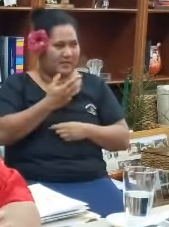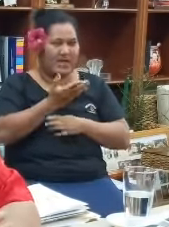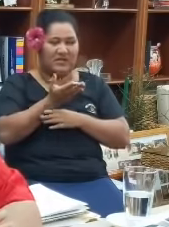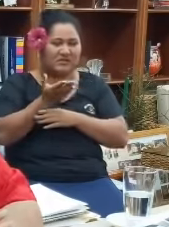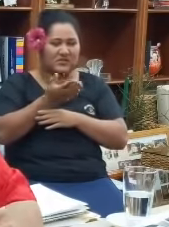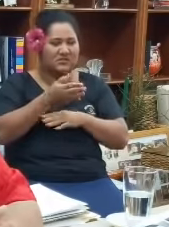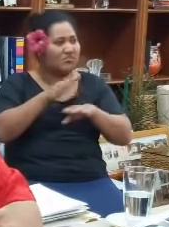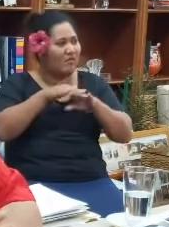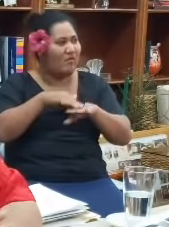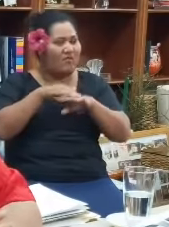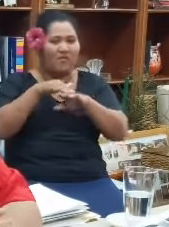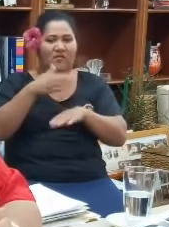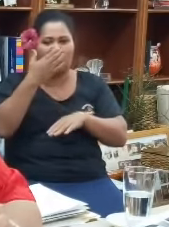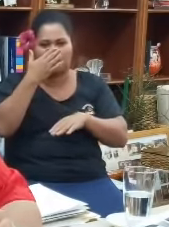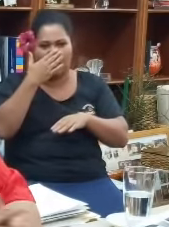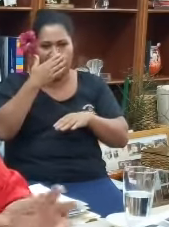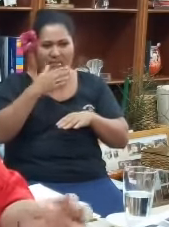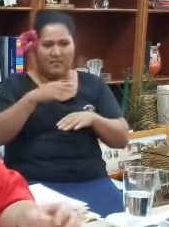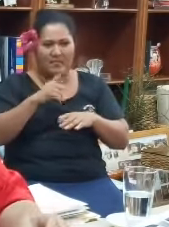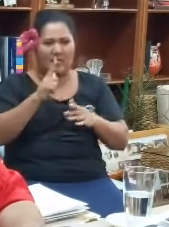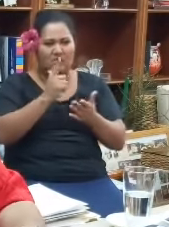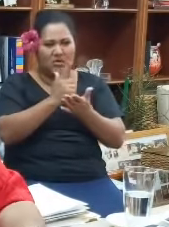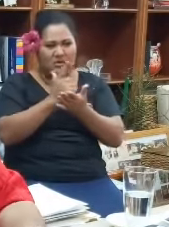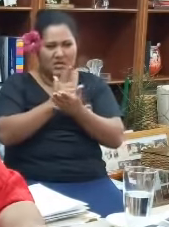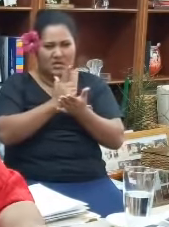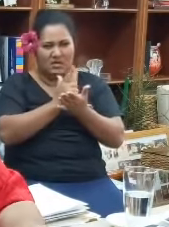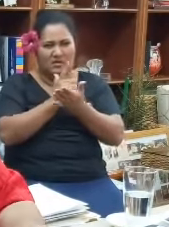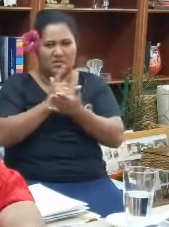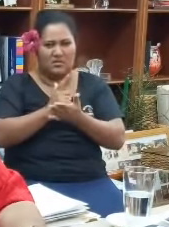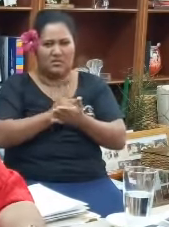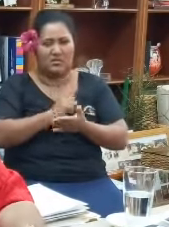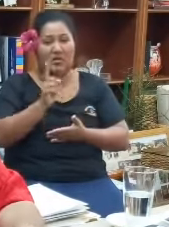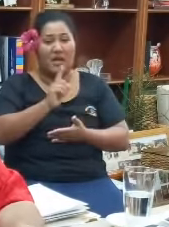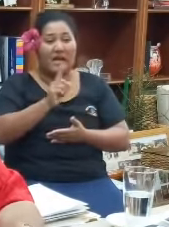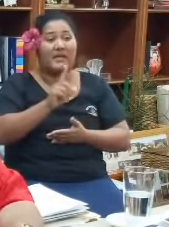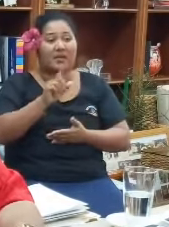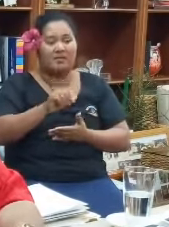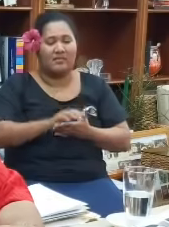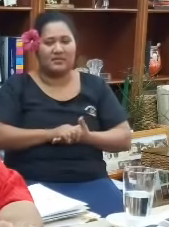Ah, mo fo fo no mai i ma. A o tso tele an dia. A le me ko mo fai.